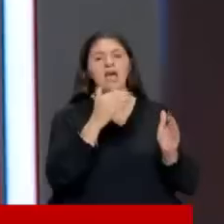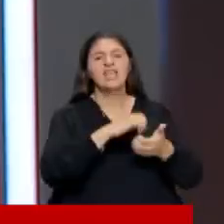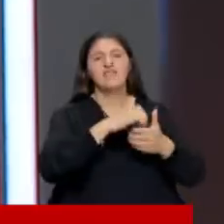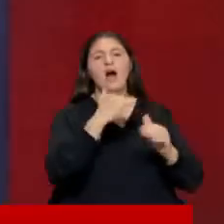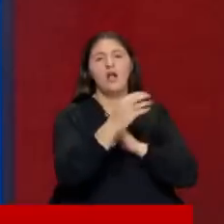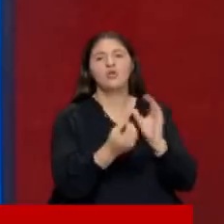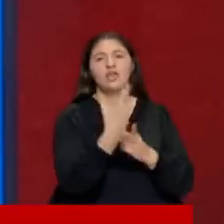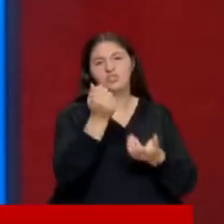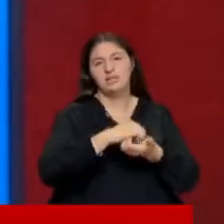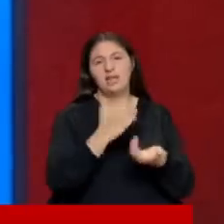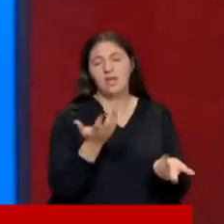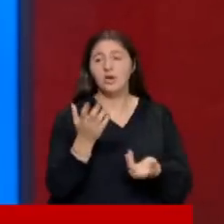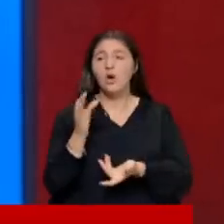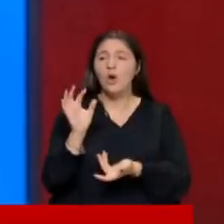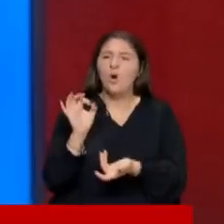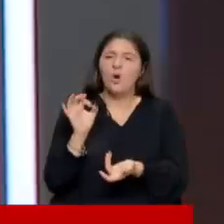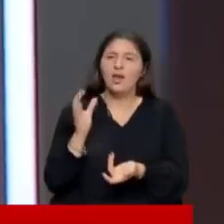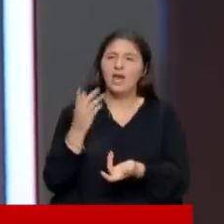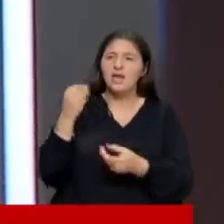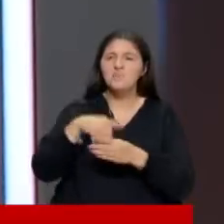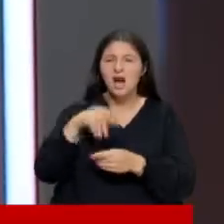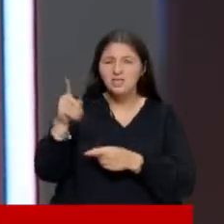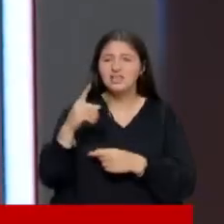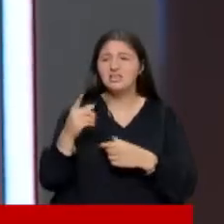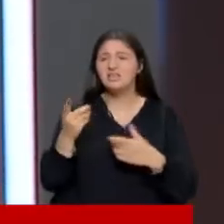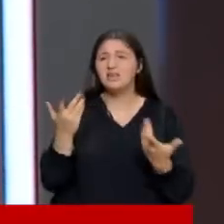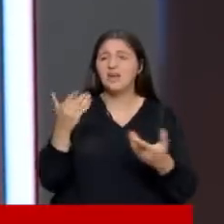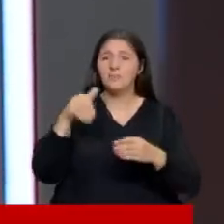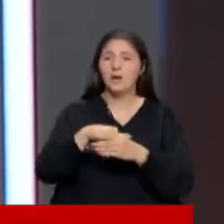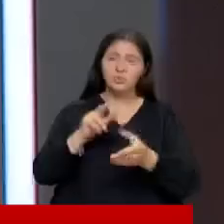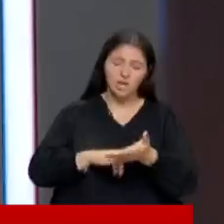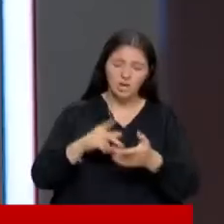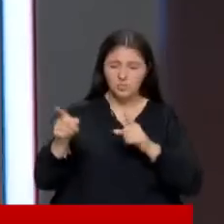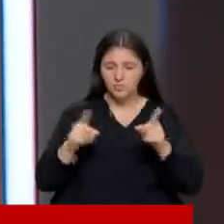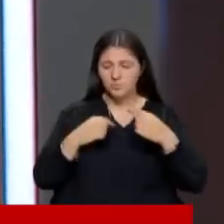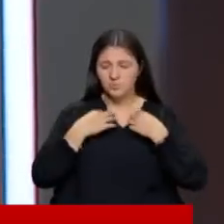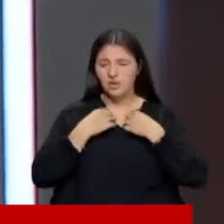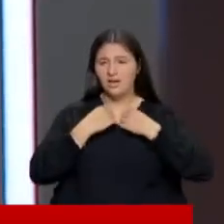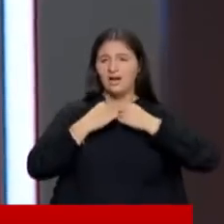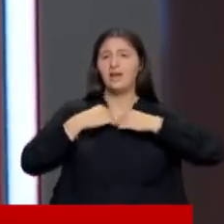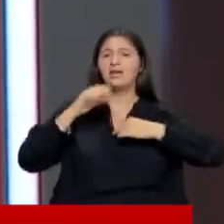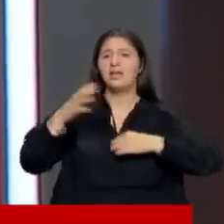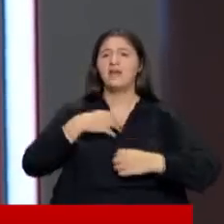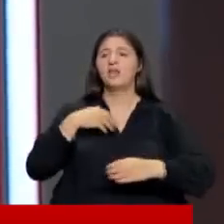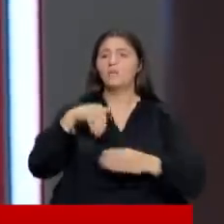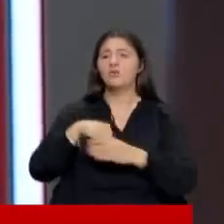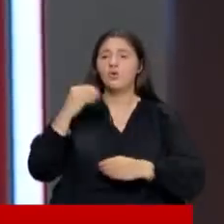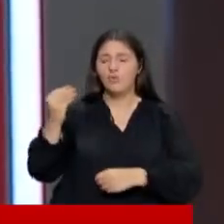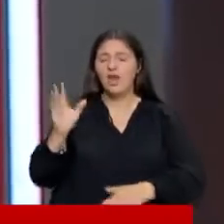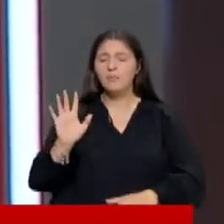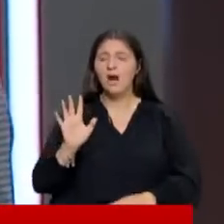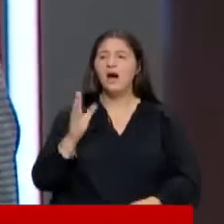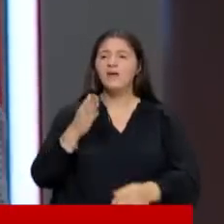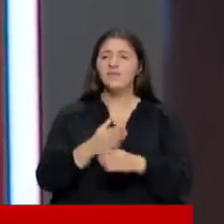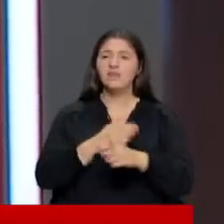halk kurar iş birliğinin Evet yani öyle iyi Parti'nin Hani Parti üyeleri şunlar bunlar giderken de partilerin oy verirler ama